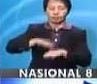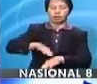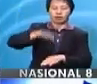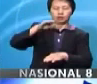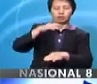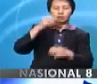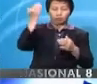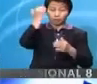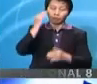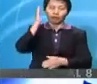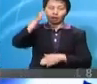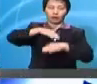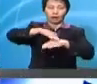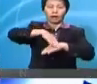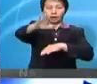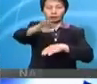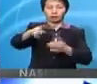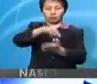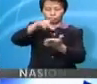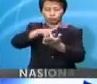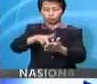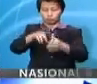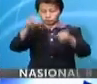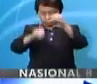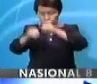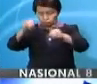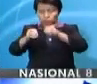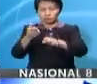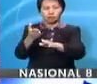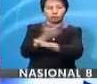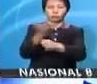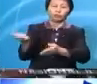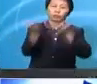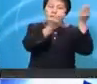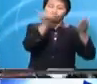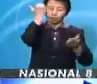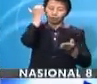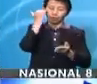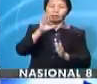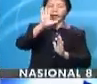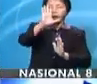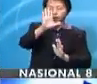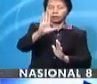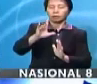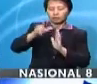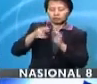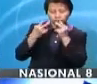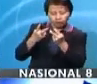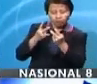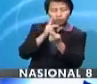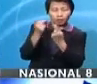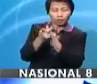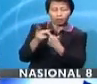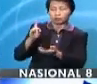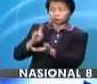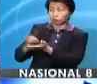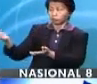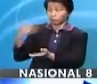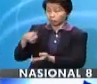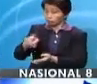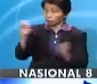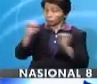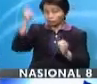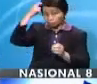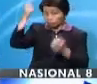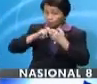apa pusat pematian sebelum dibicara. Kita tengok keadaan dia. Kalau doktor kata dia tak mental, kita akan terus menjalankan pencerahan.